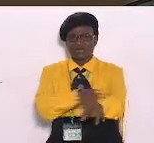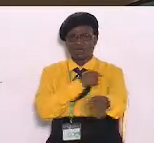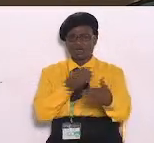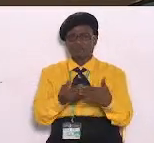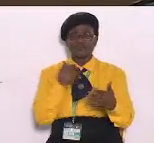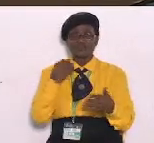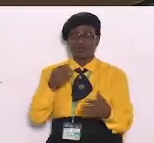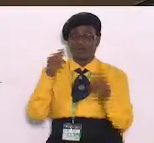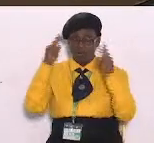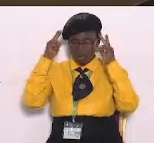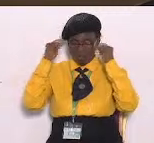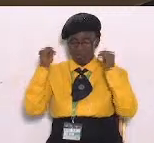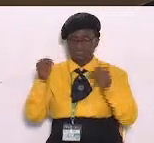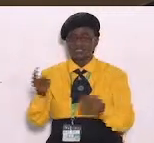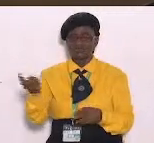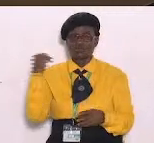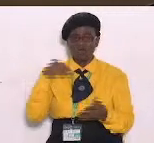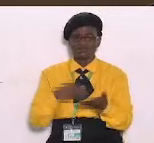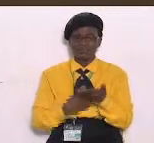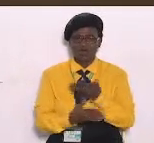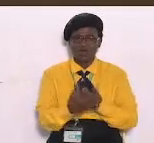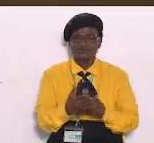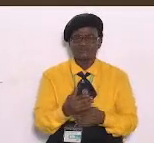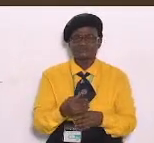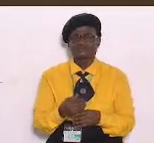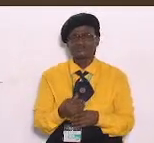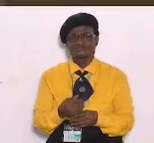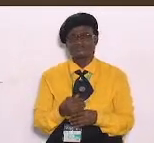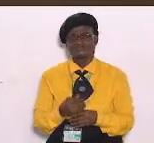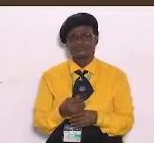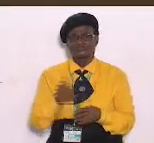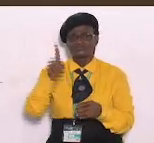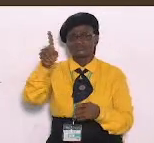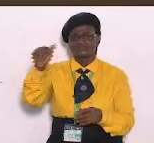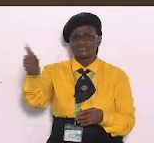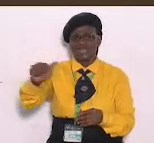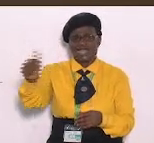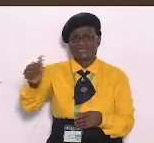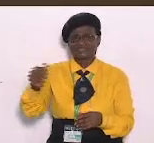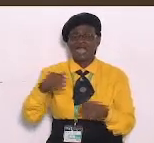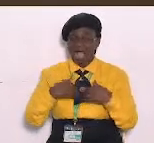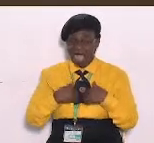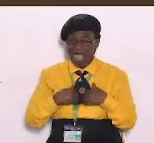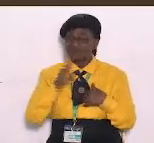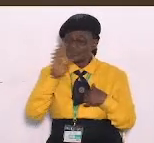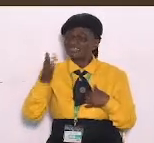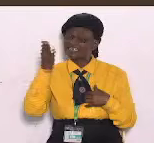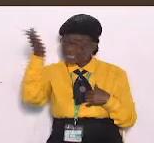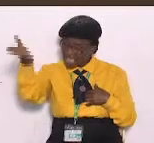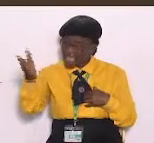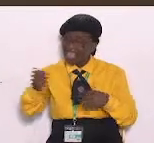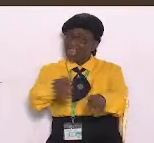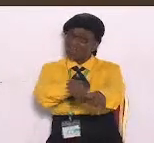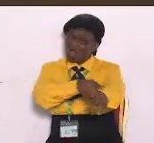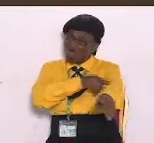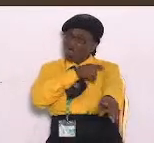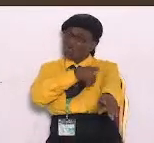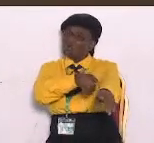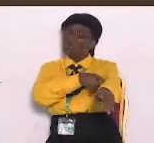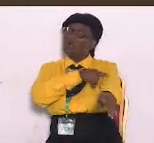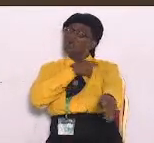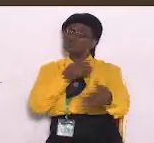dî avant que Moïse n'était né les dîm